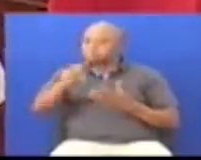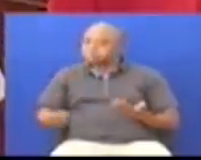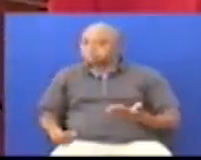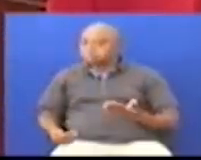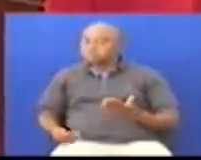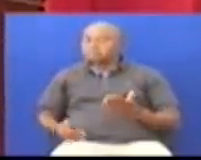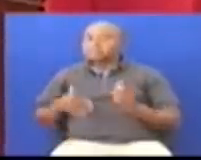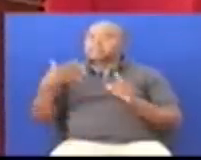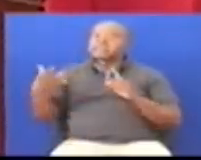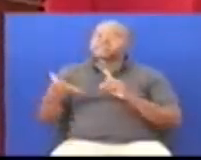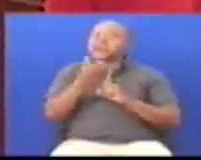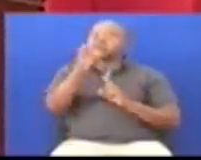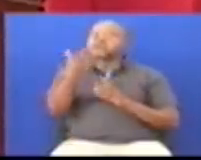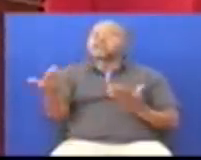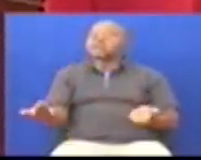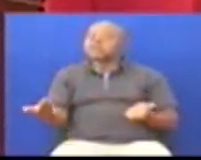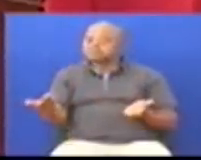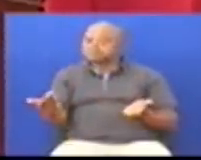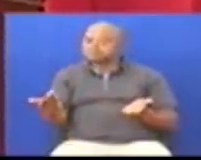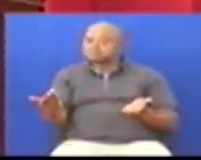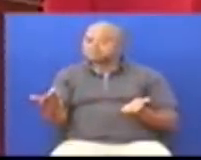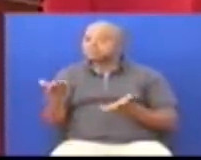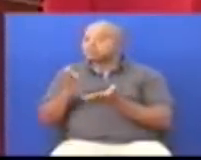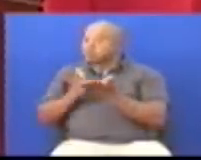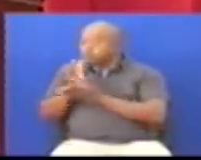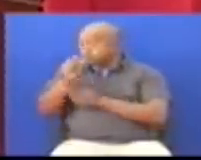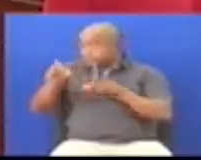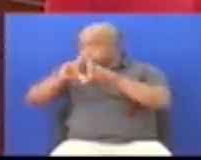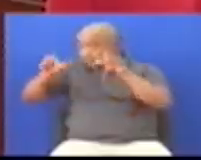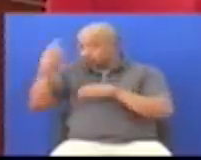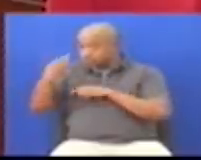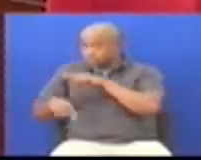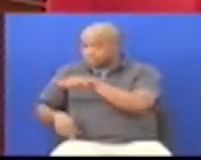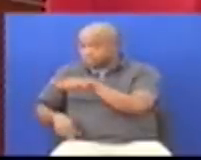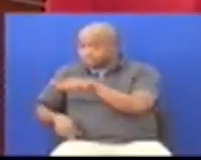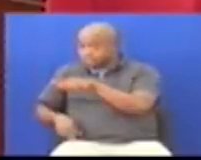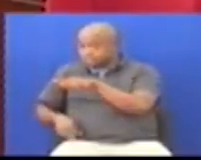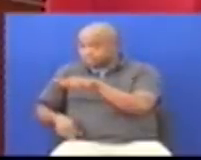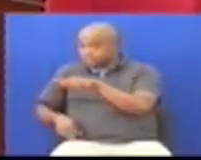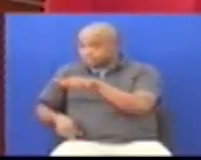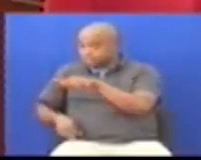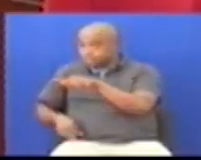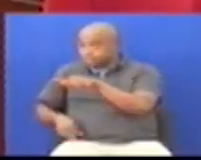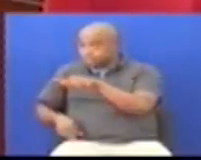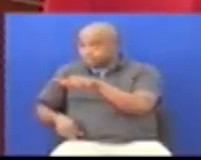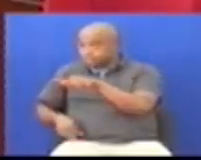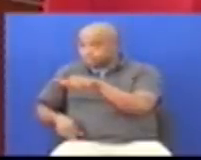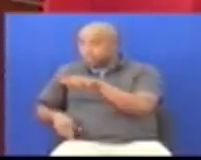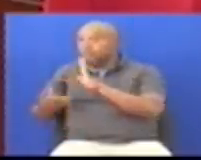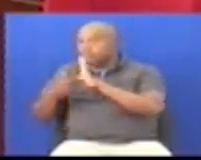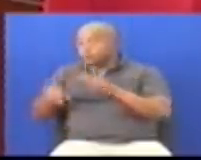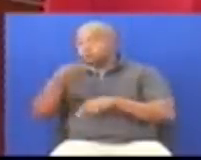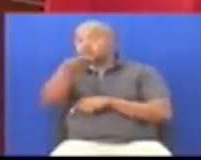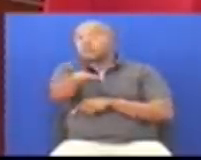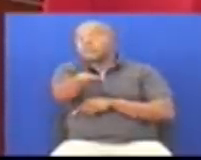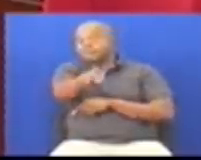pato kiasi gani, kwa kutambua ile NIDA kadi yake kama atakuwa